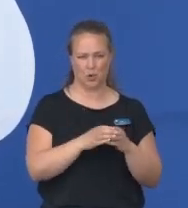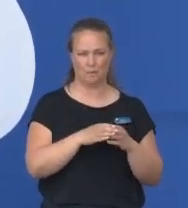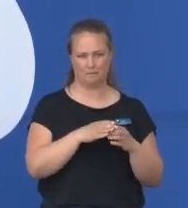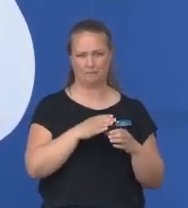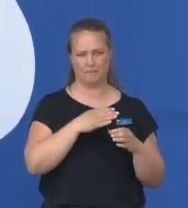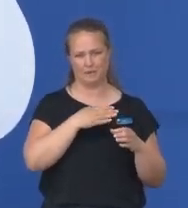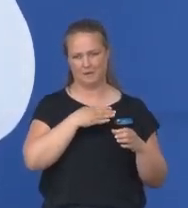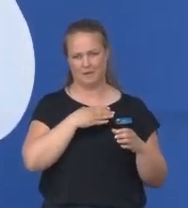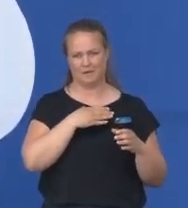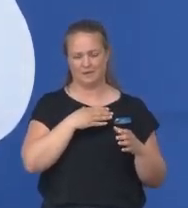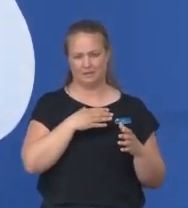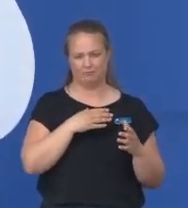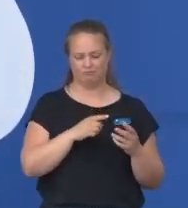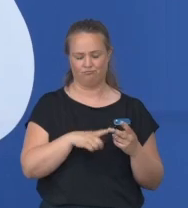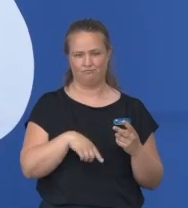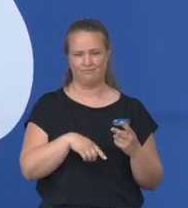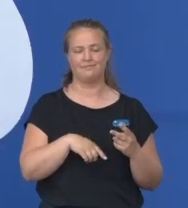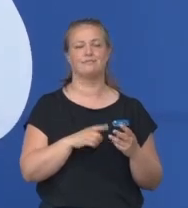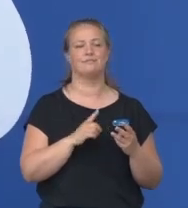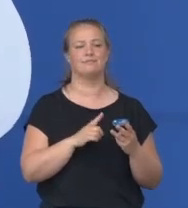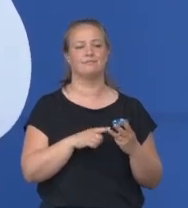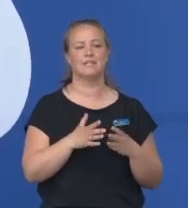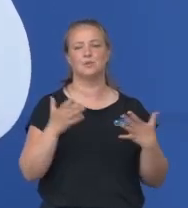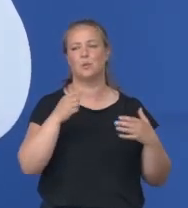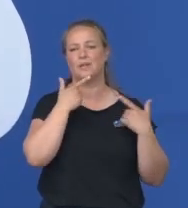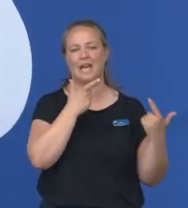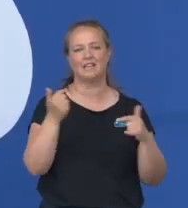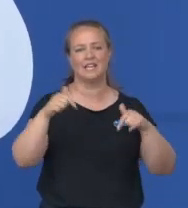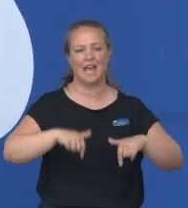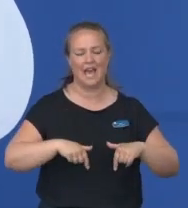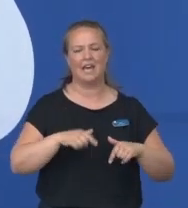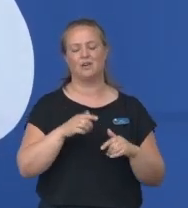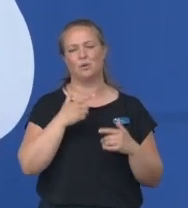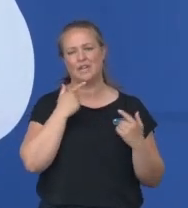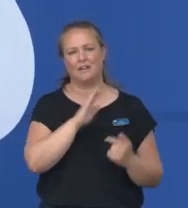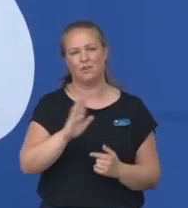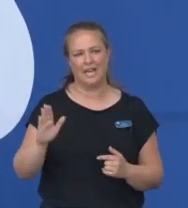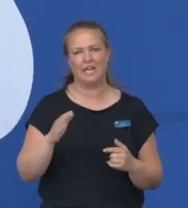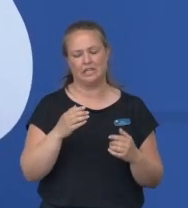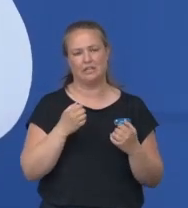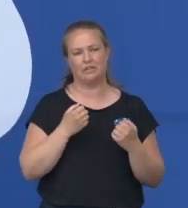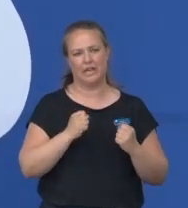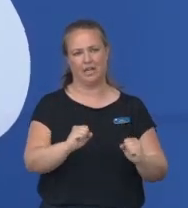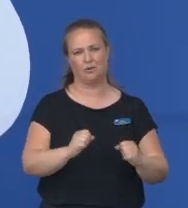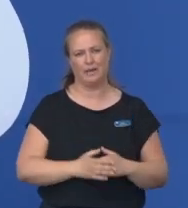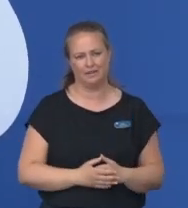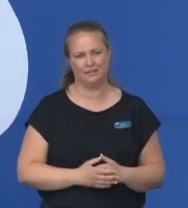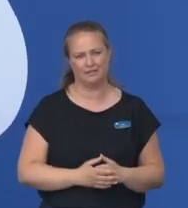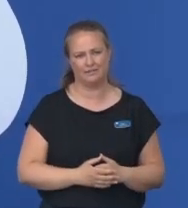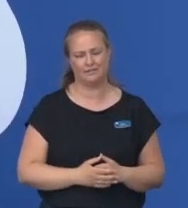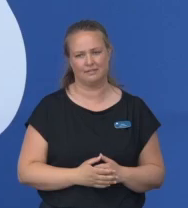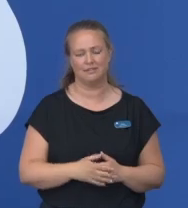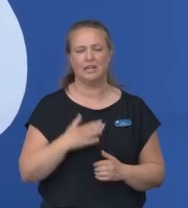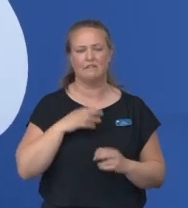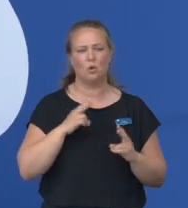för Järveckan. Stort tack för ni här verkligen och för er engagemang. Jag vill också välkomna de som